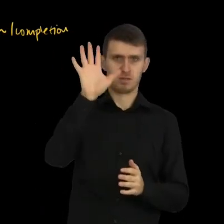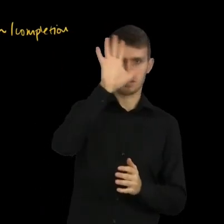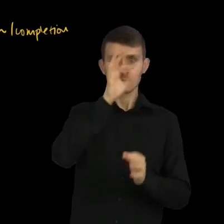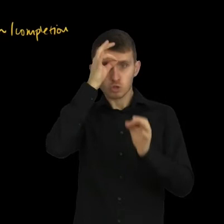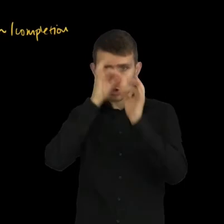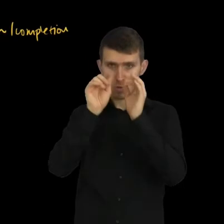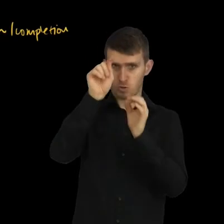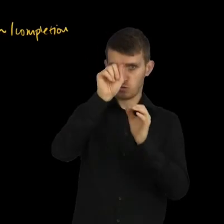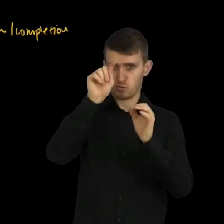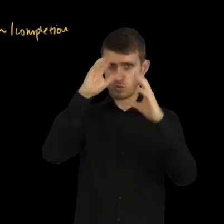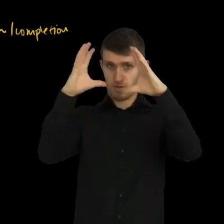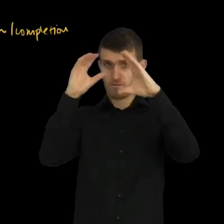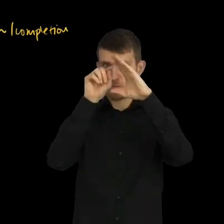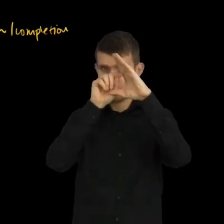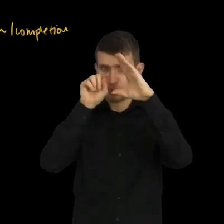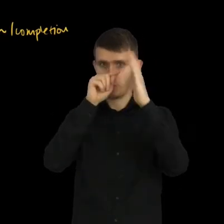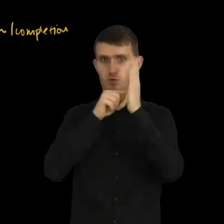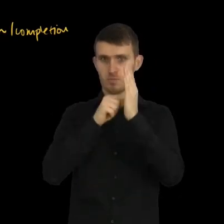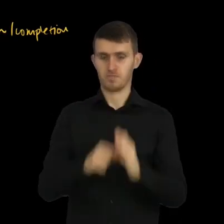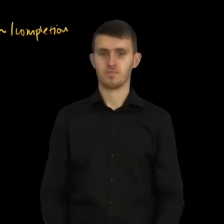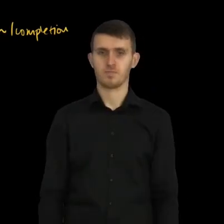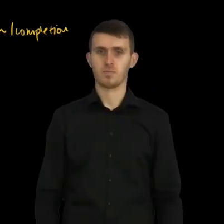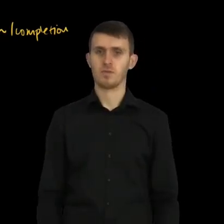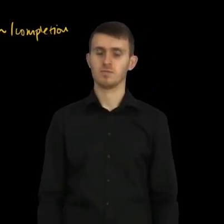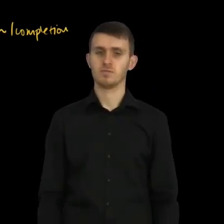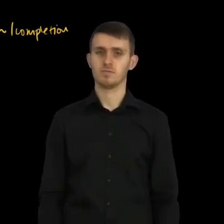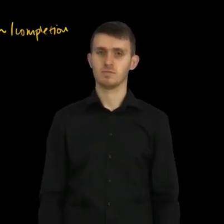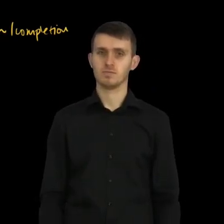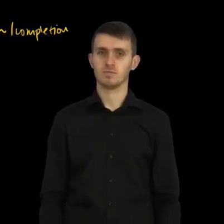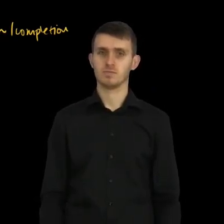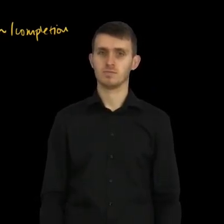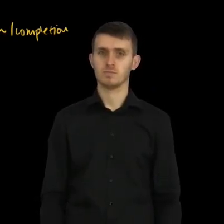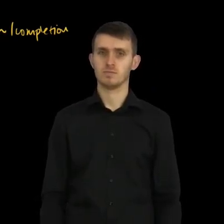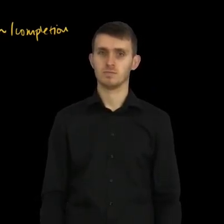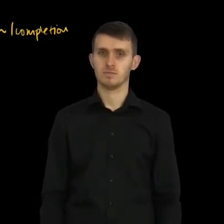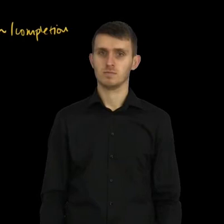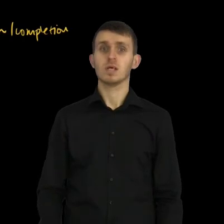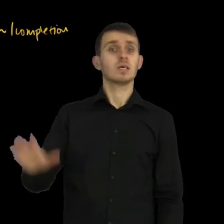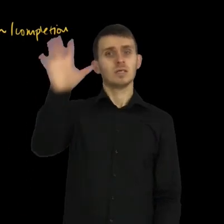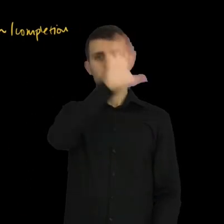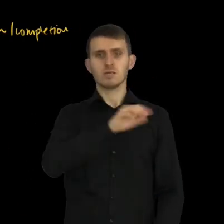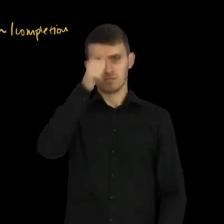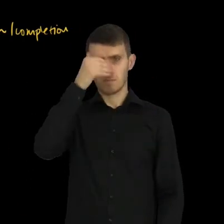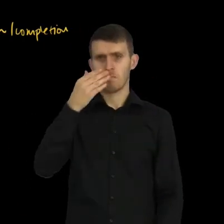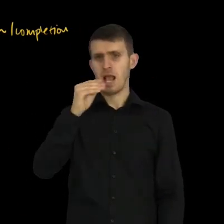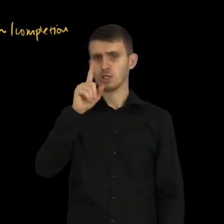część świata babilonie a była mniej więcej tutaj babilończycy przejęli wiedzę po numerach